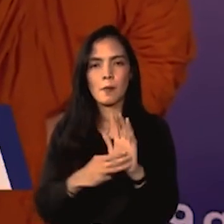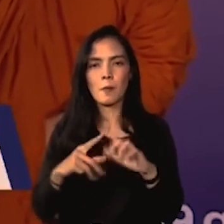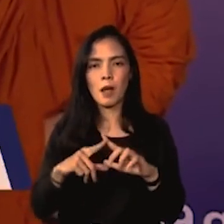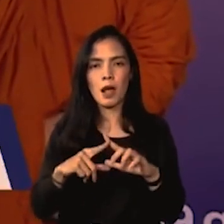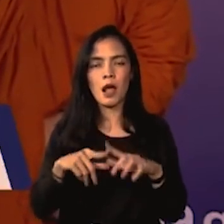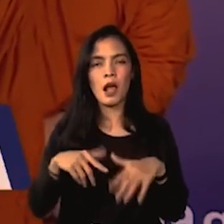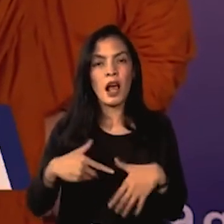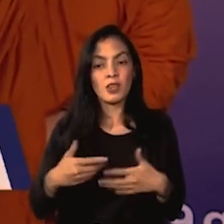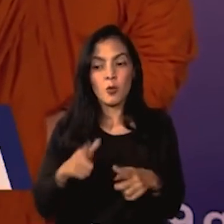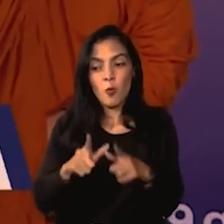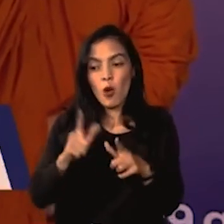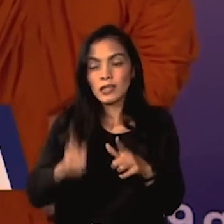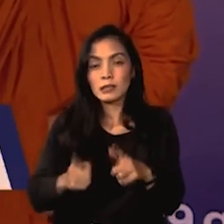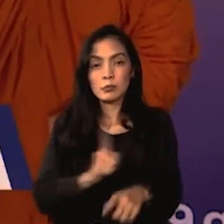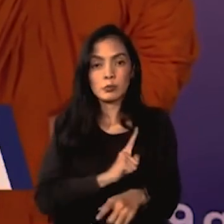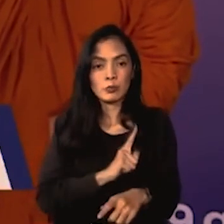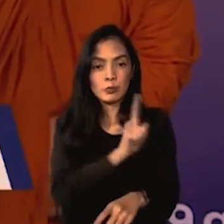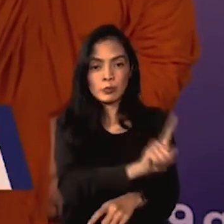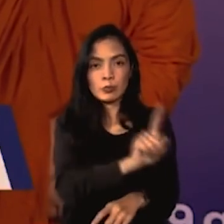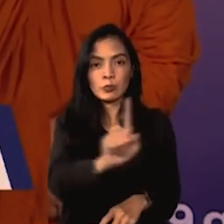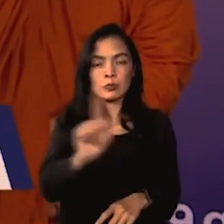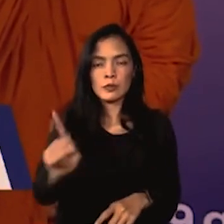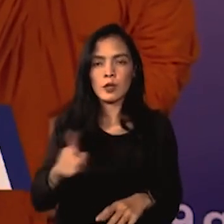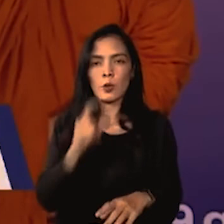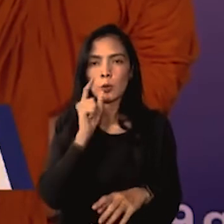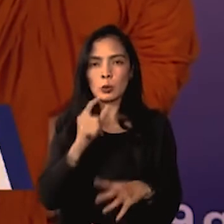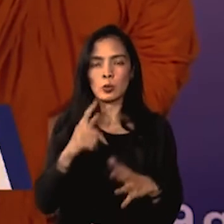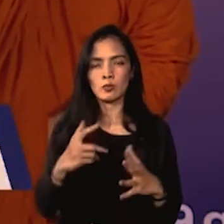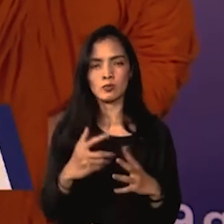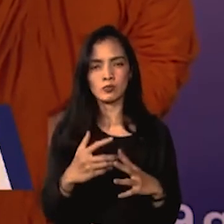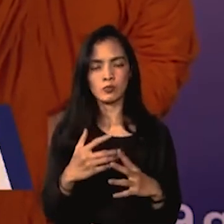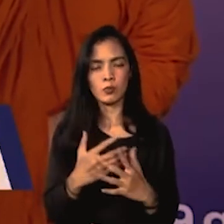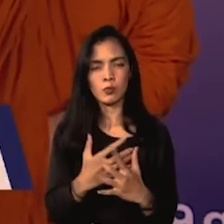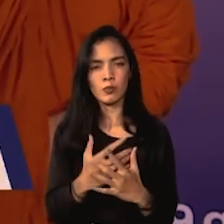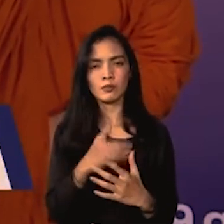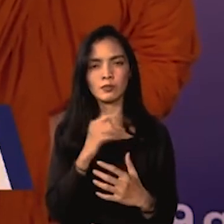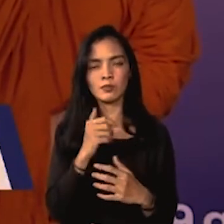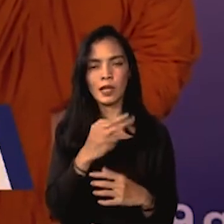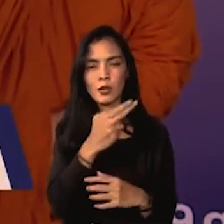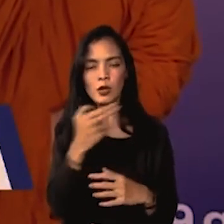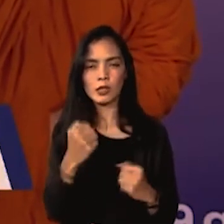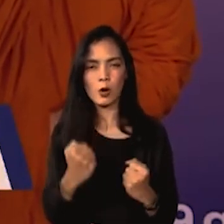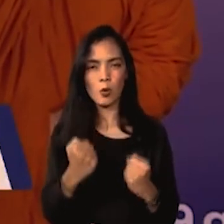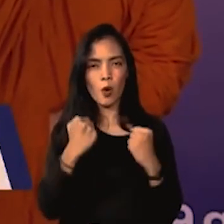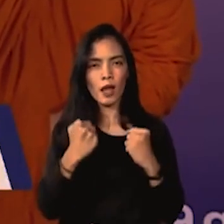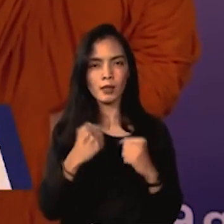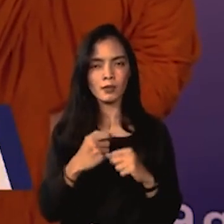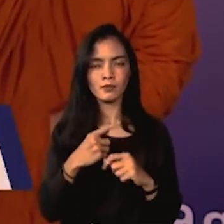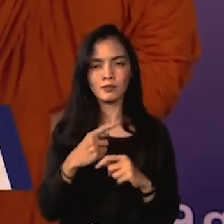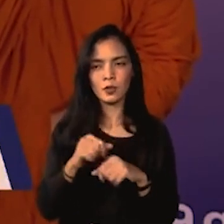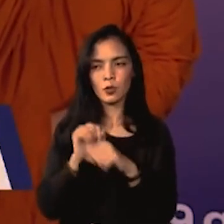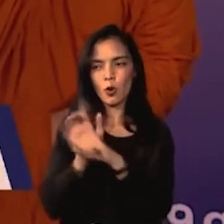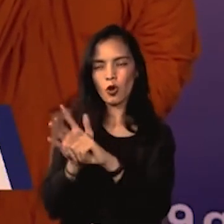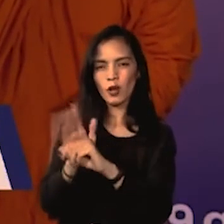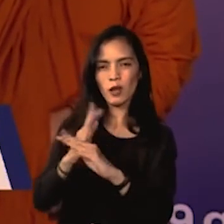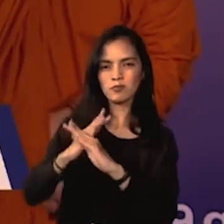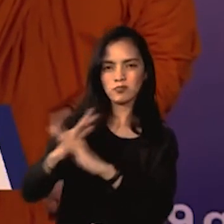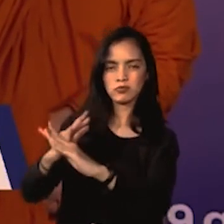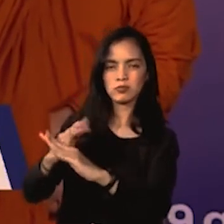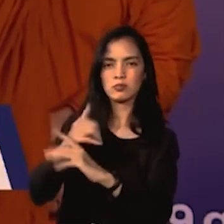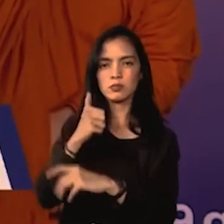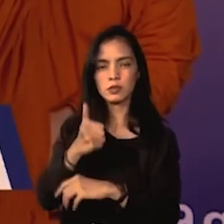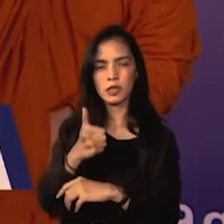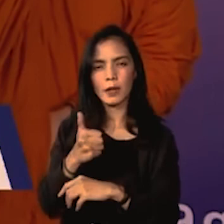untuk memperkuat, menghindari, dan selalu bisa keluar dari COVID-19 ini. Demikian himbauan